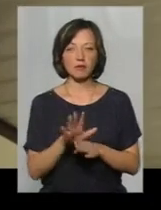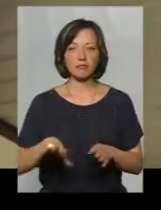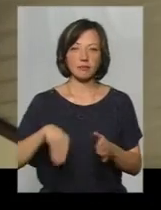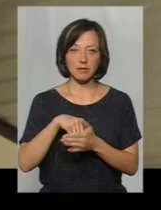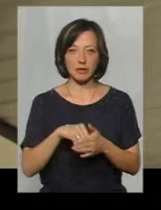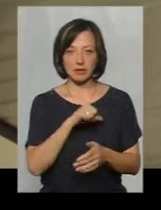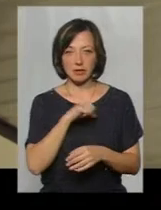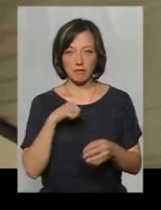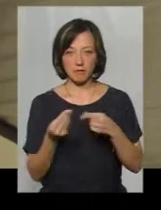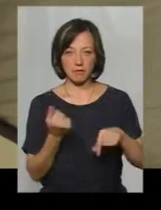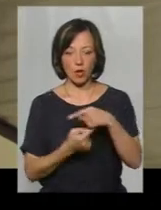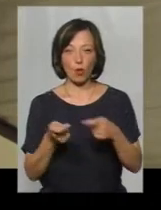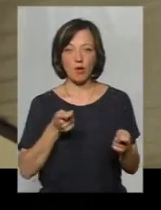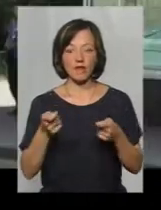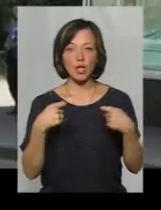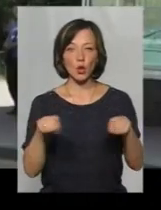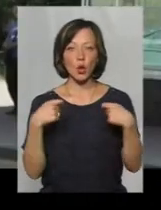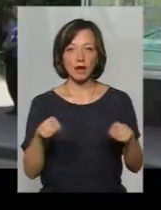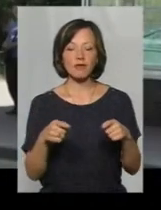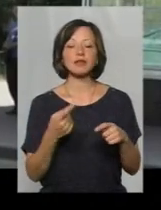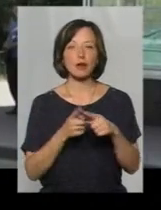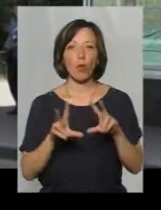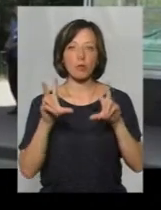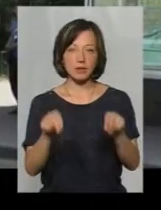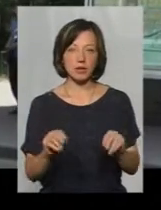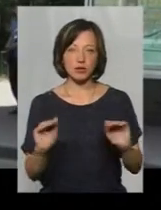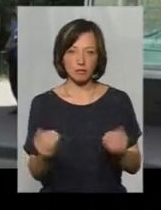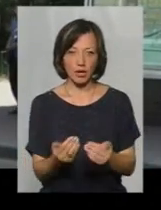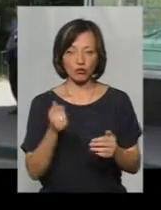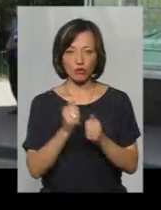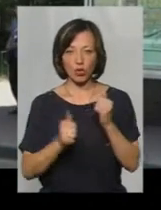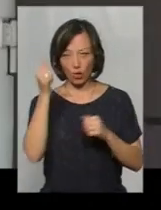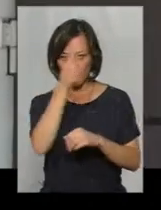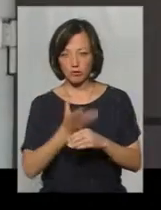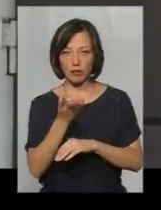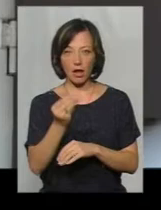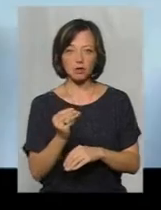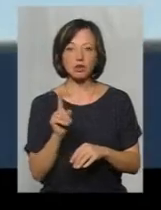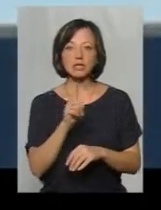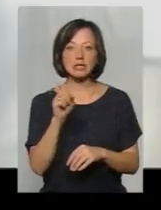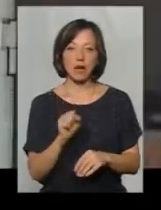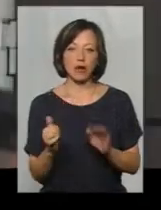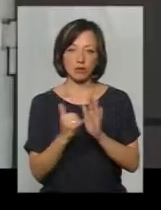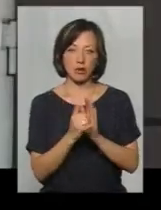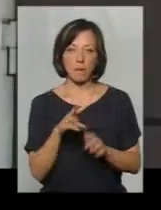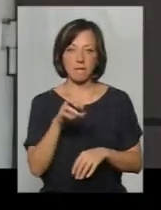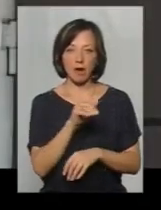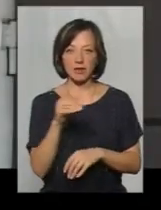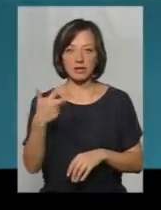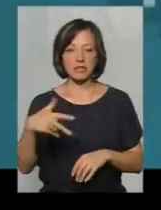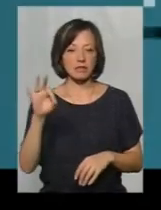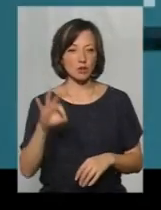підприємців. В управлінні торгівлі бізнесменам за це обіцяють зменшити щорічну плату за розміщення тимчасових споруд на